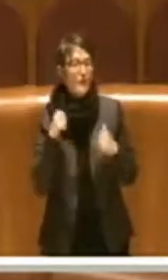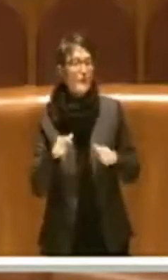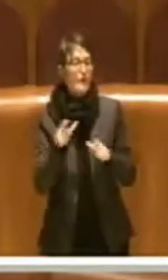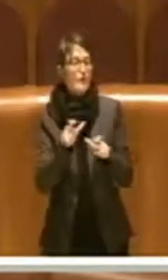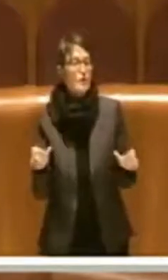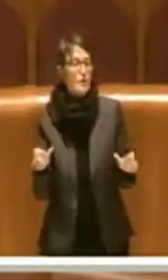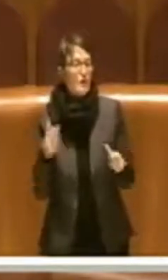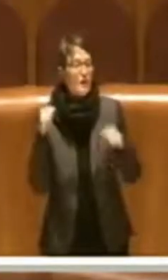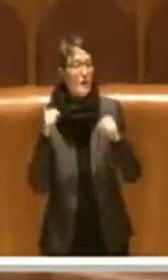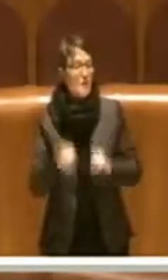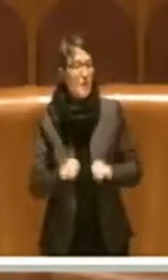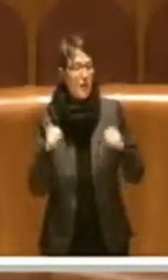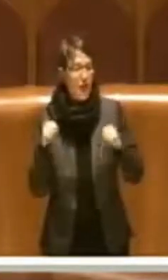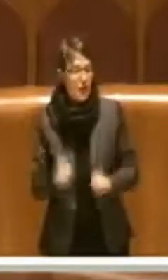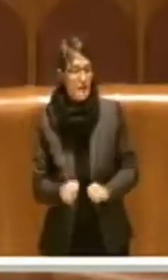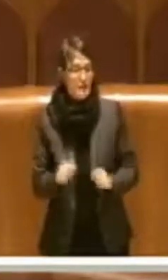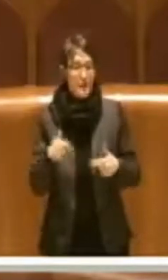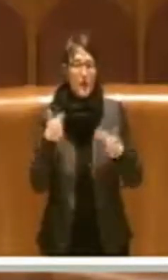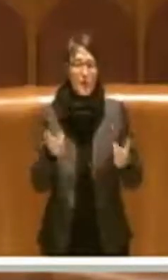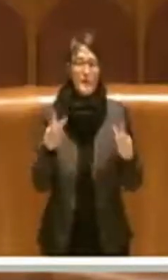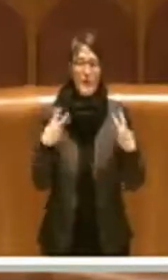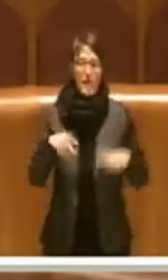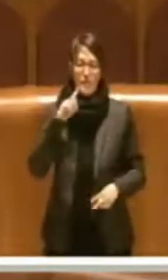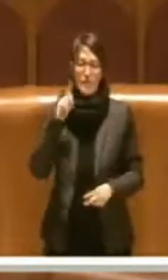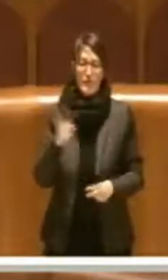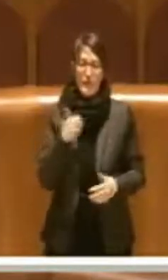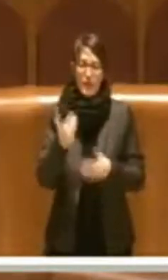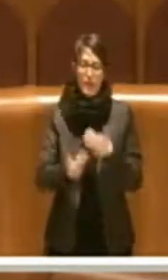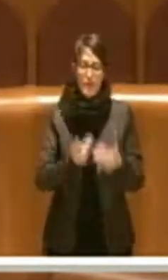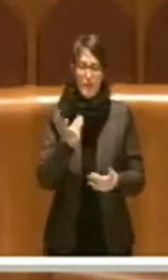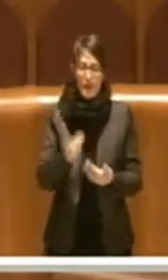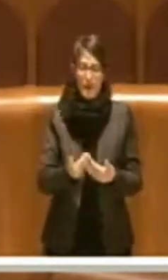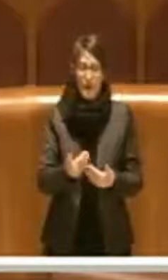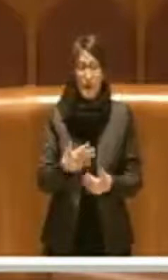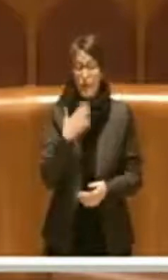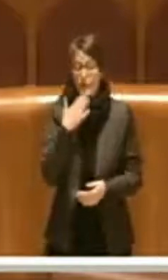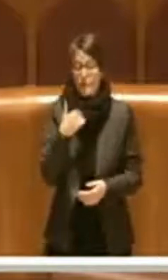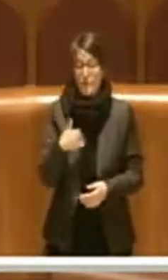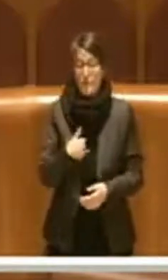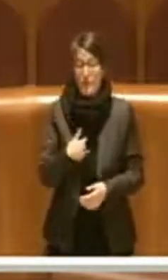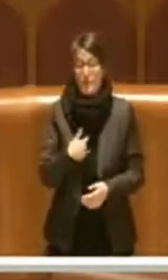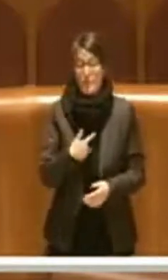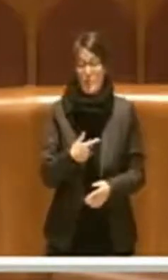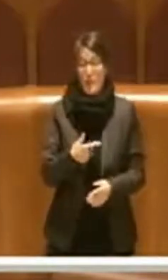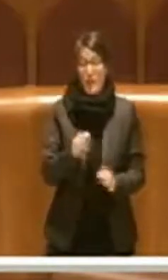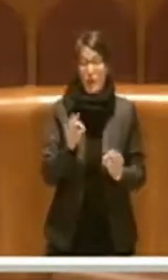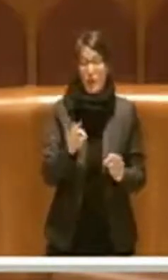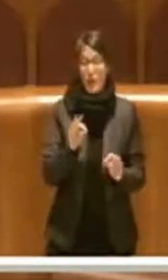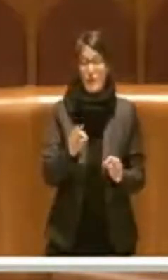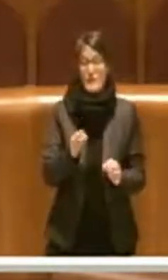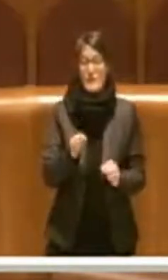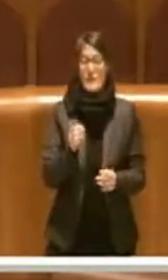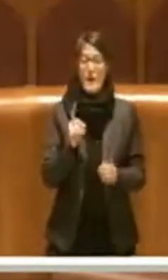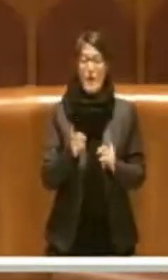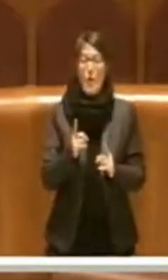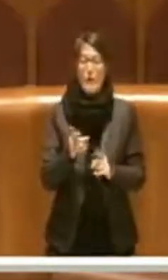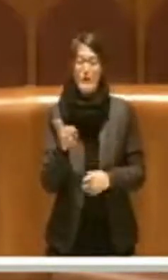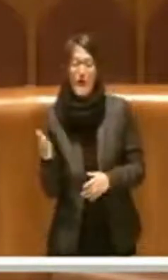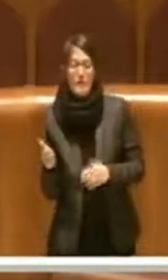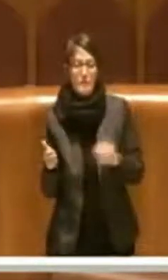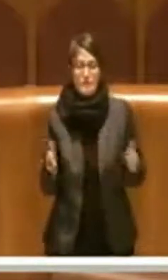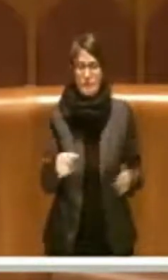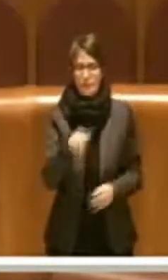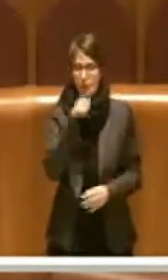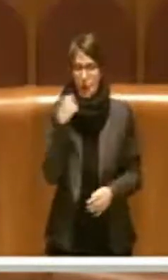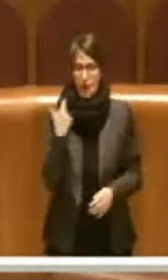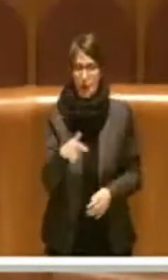migliorare la qualità della vita dei cittadini, credo che non esistano distinzioni di parti politiche, perché se una cosa